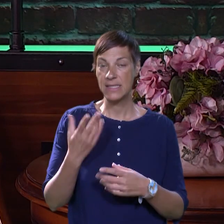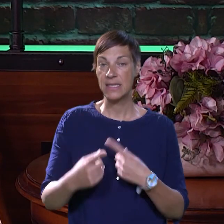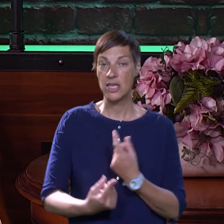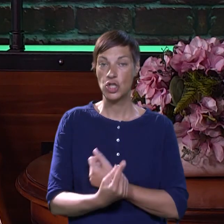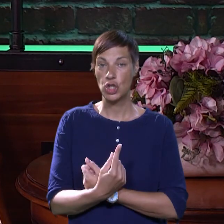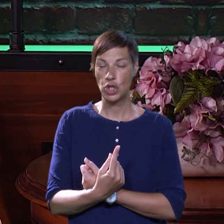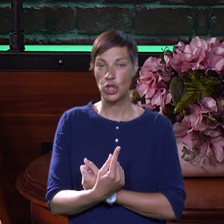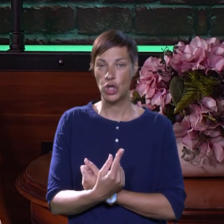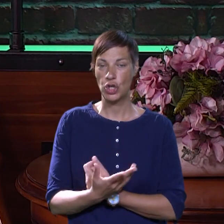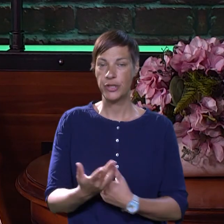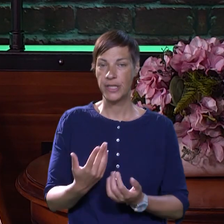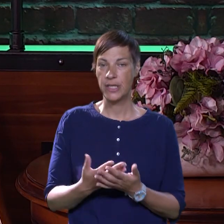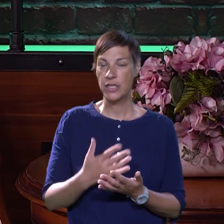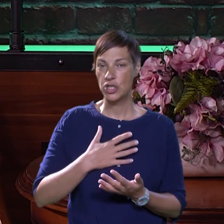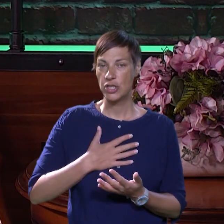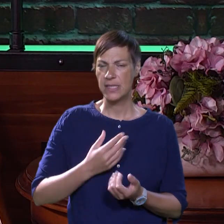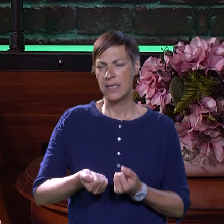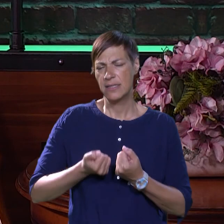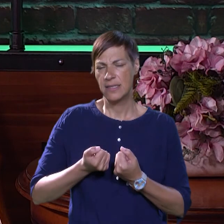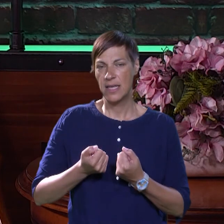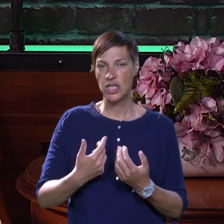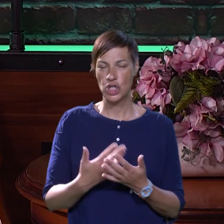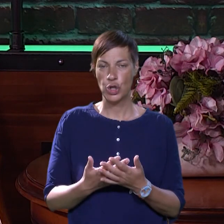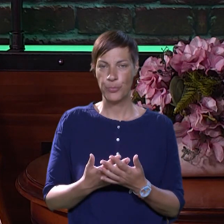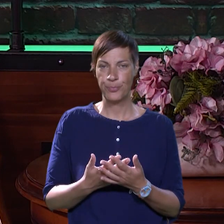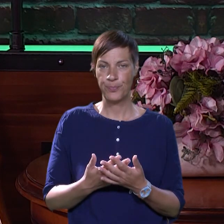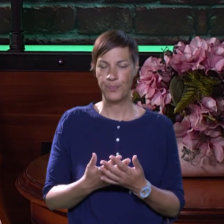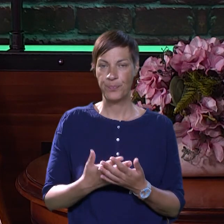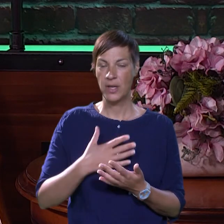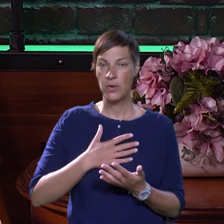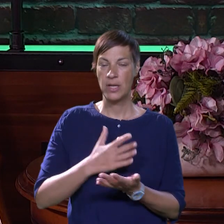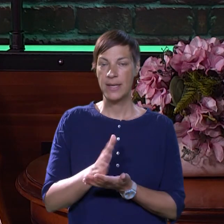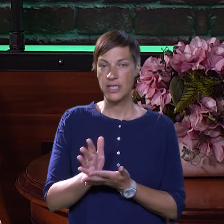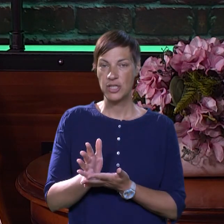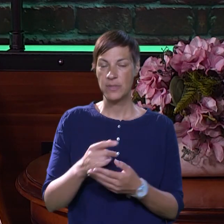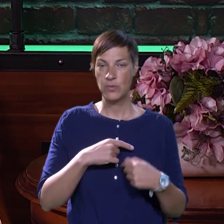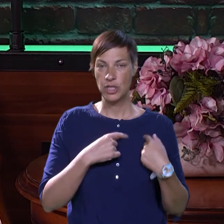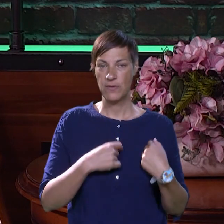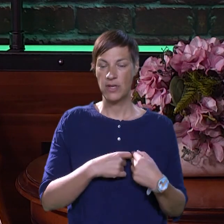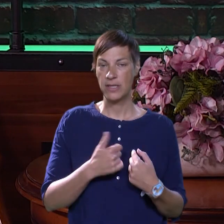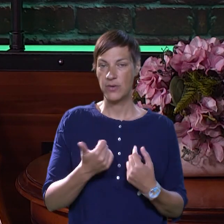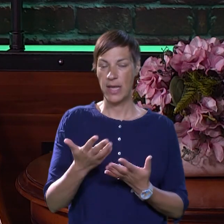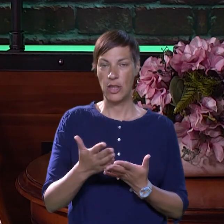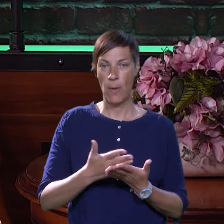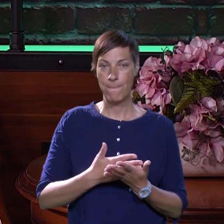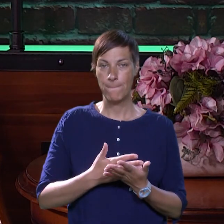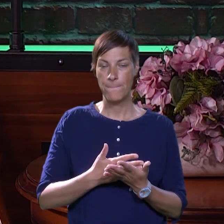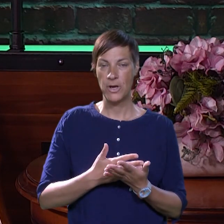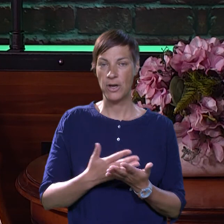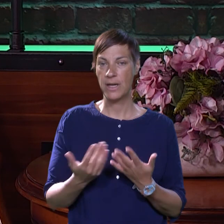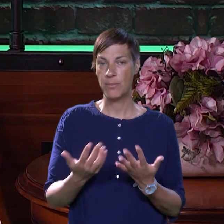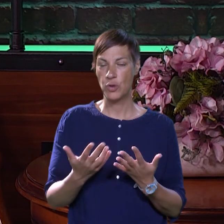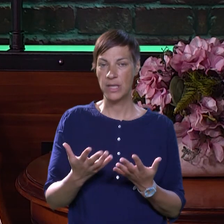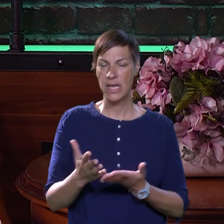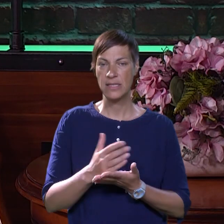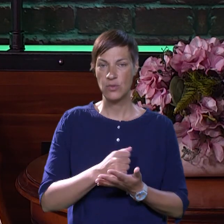nešto dogodi tako što je u stvari za nas teško. U našem slučaju, recimo, volontera u jednom našem programu gdje